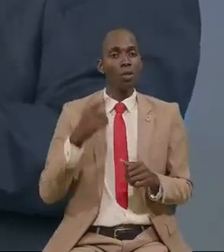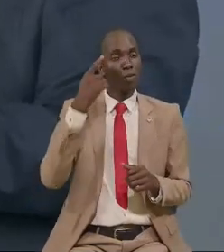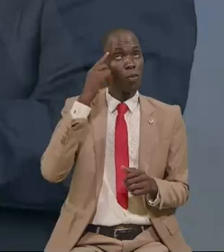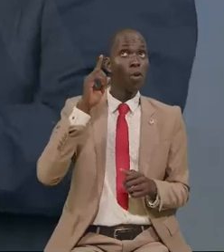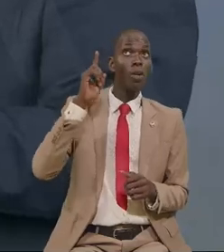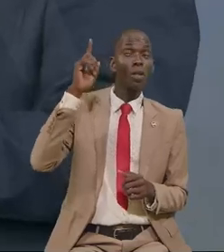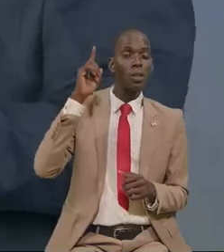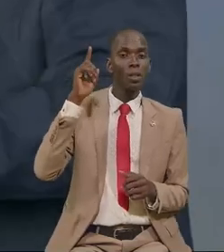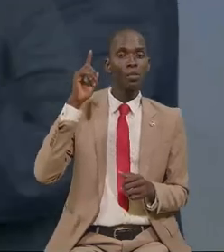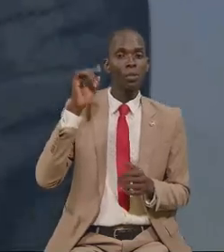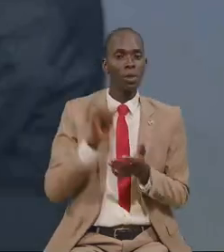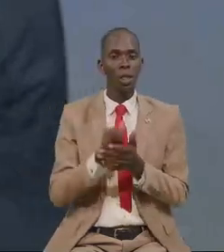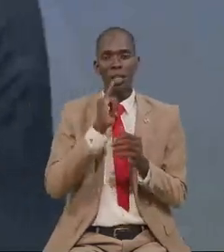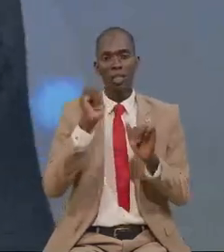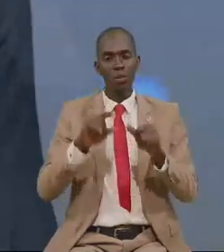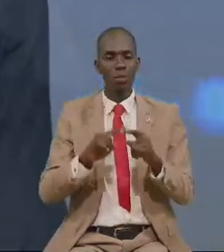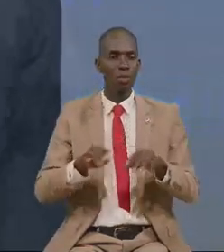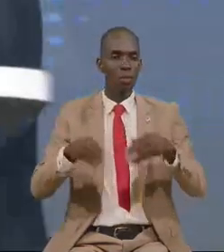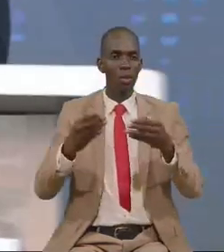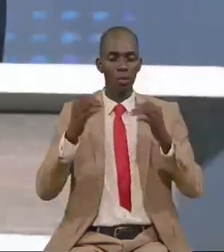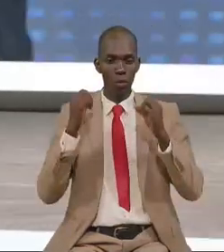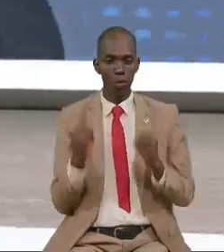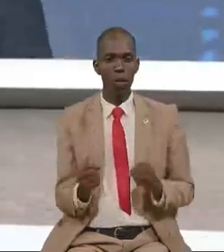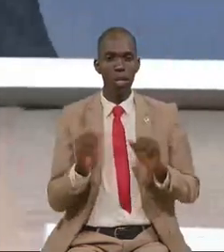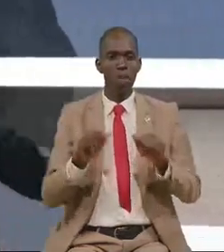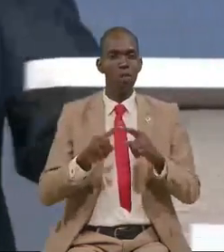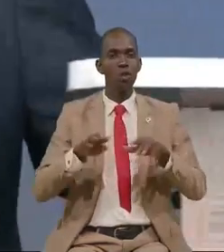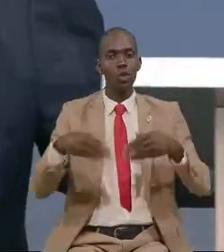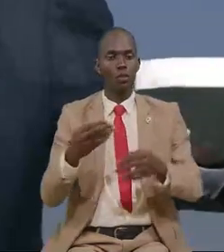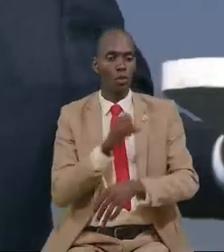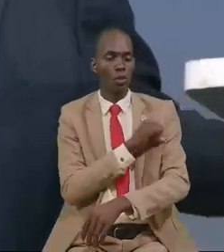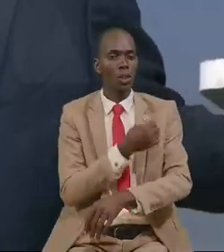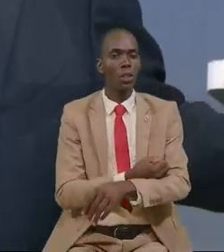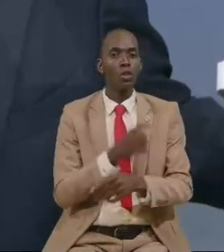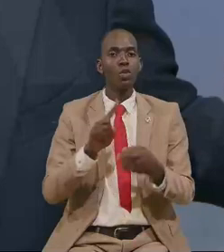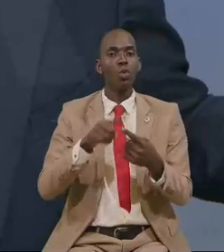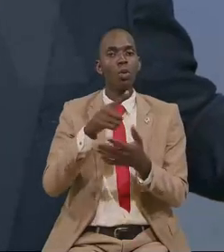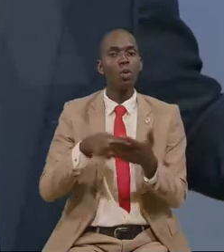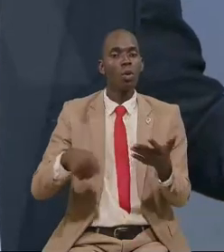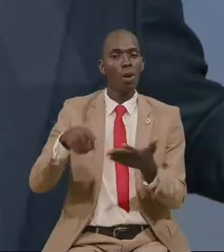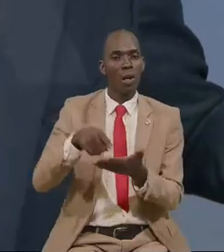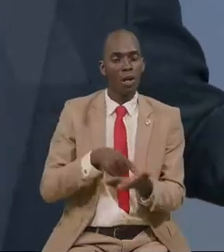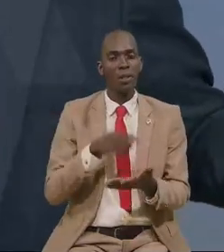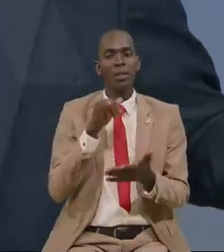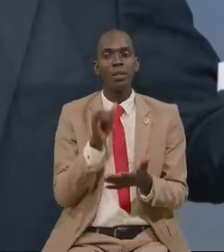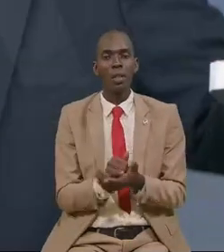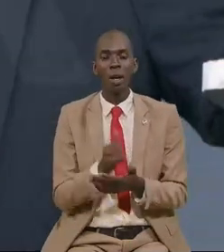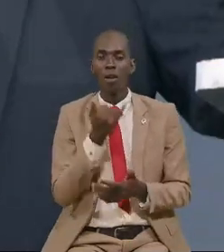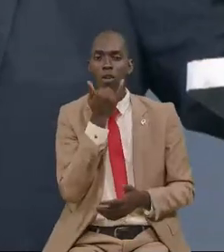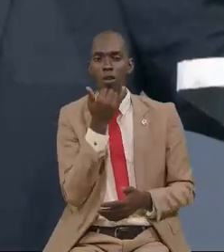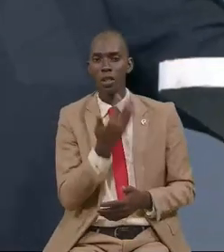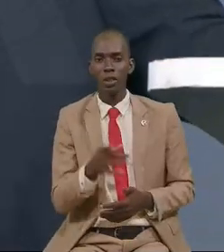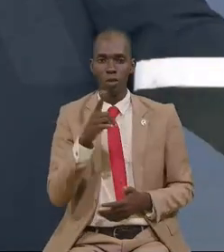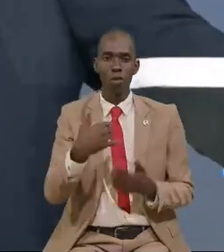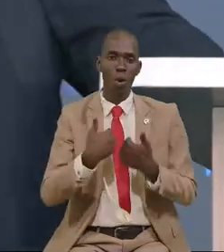qui peut te donner le pouvoir, te donner la force pour corriger cette mauvaise chose que tu as